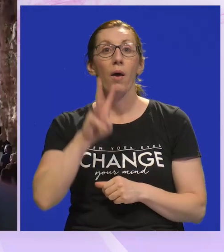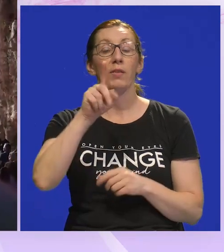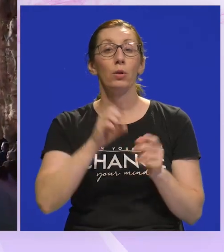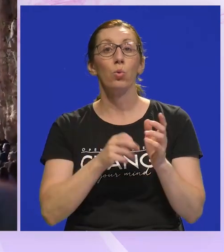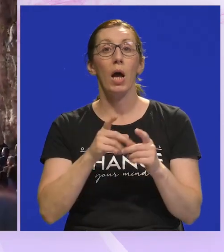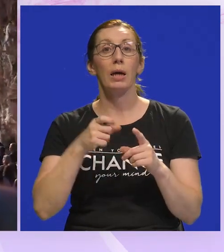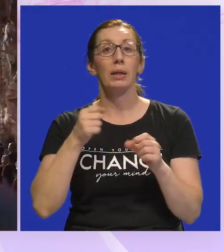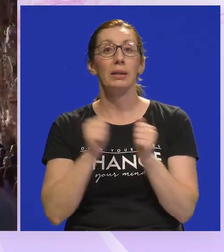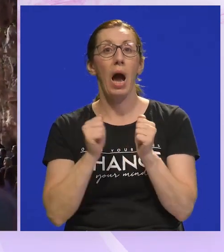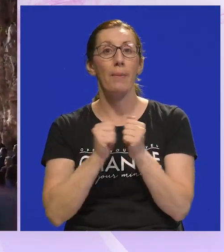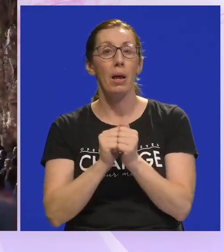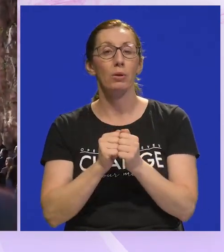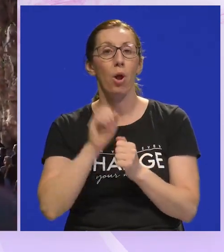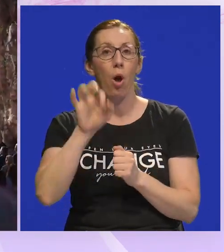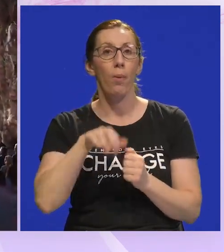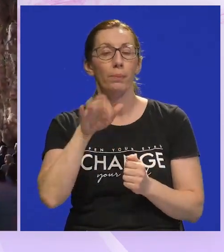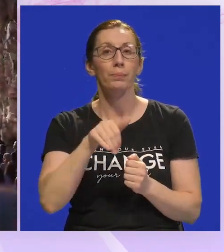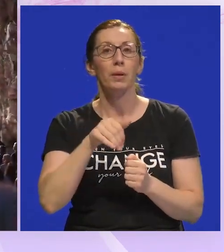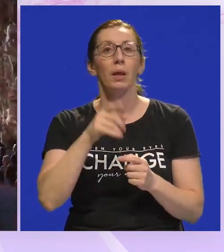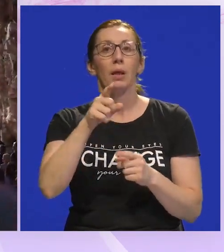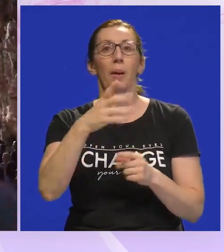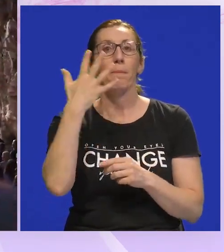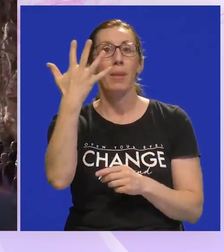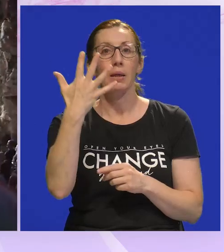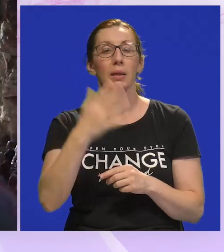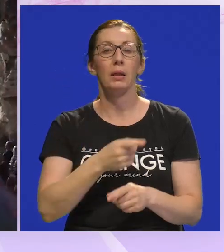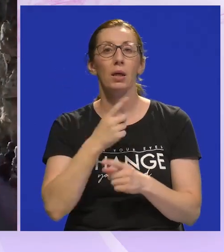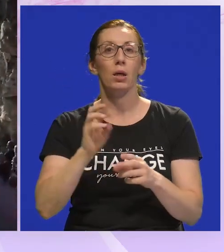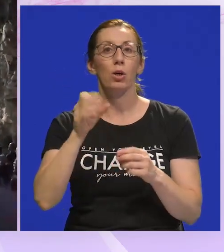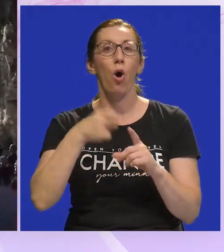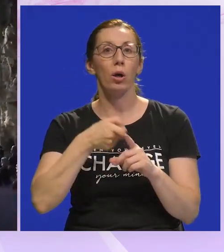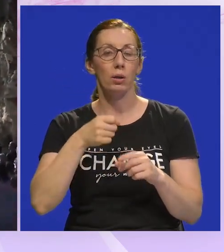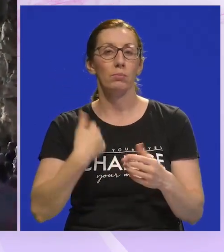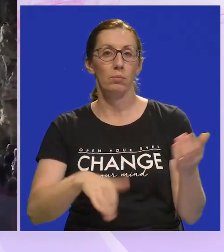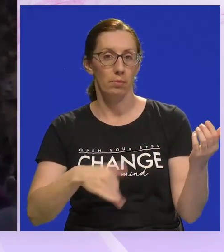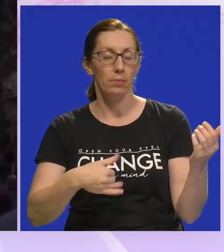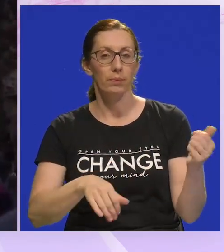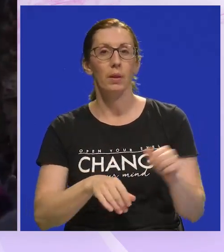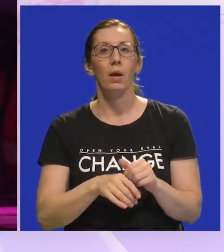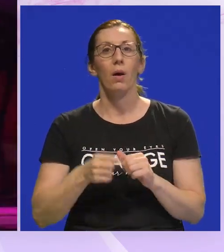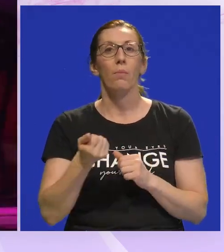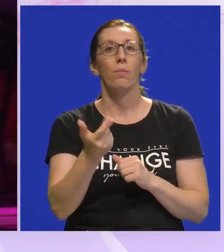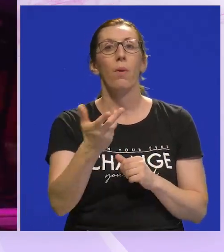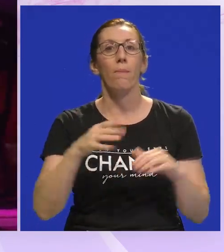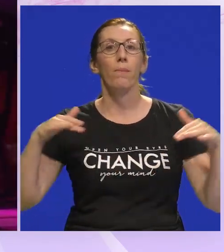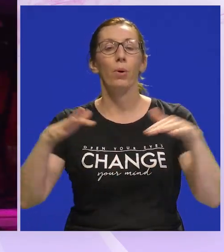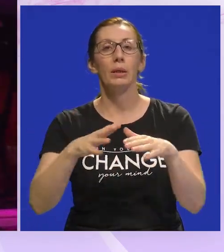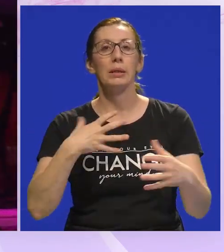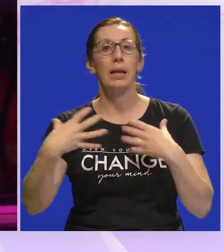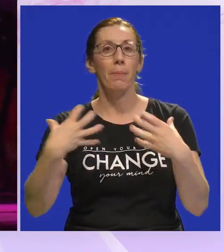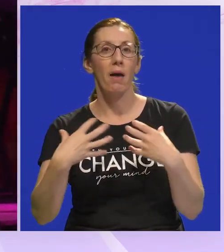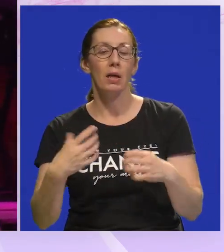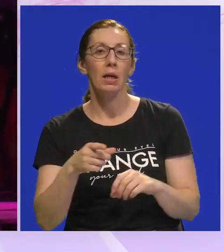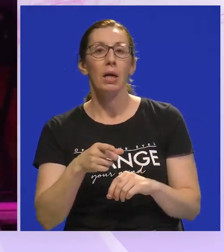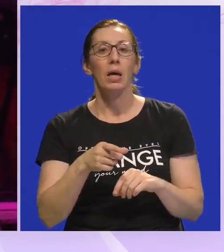U Vinkuranskom kamenolomu svečano je otvoreno 5. izdanje Rocks and Stars festivala. Mnogobrojnu publiku